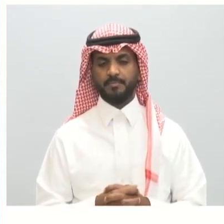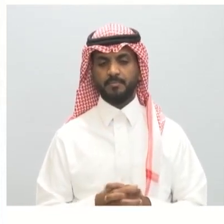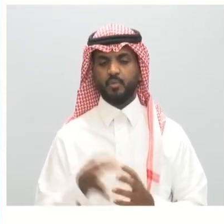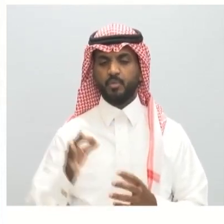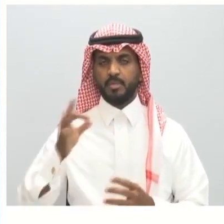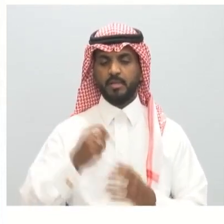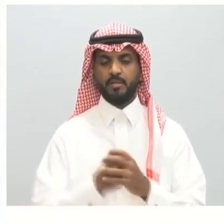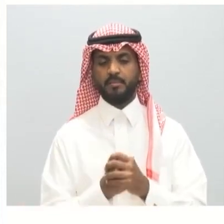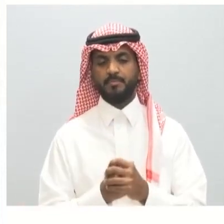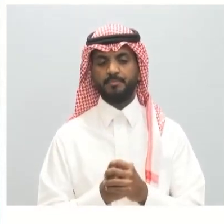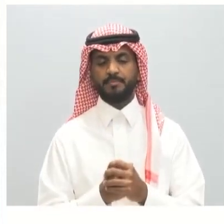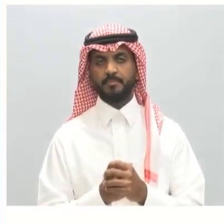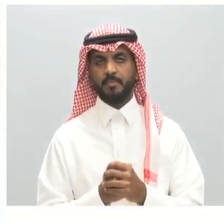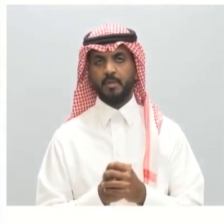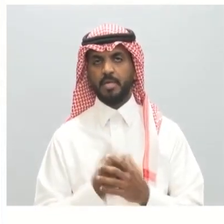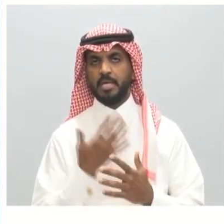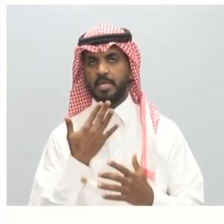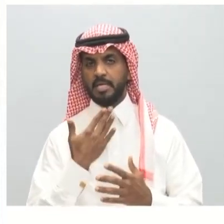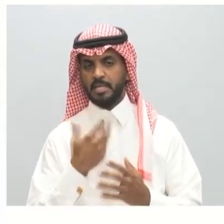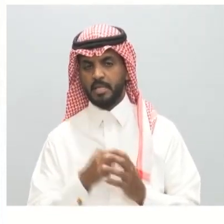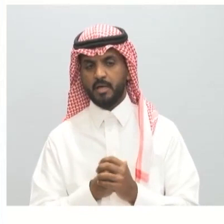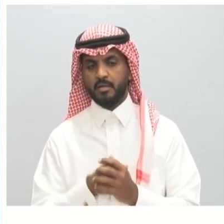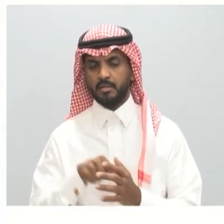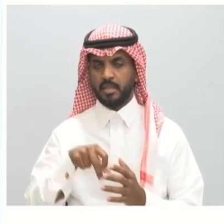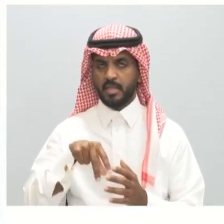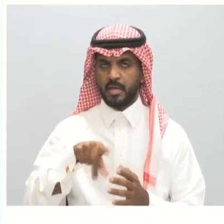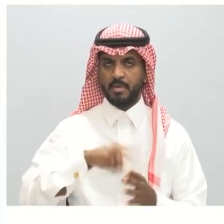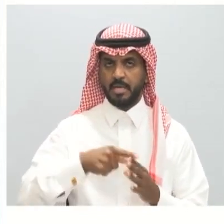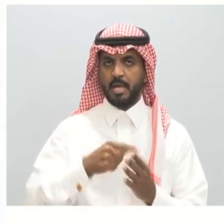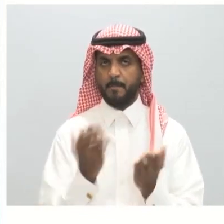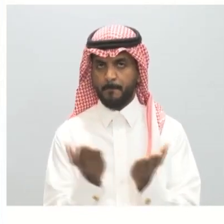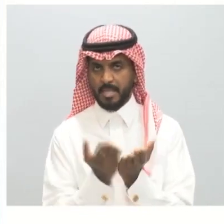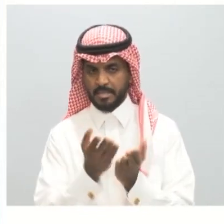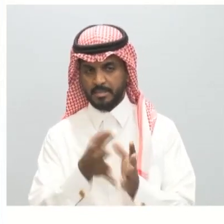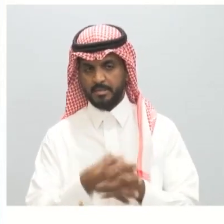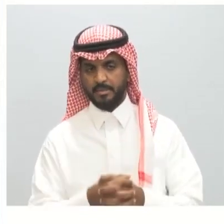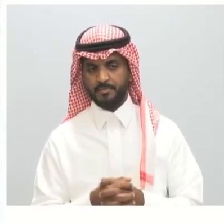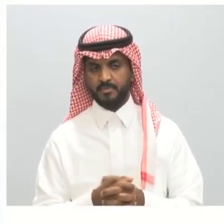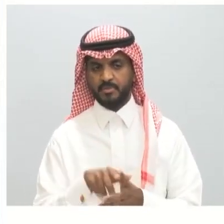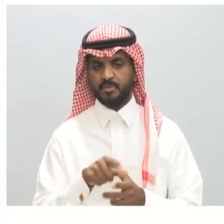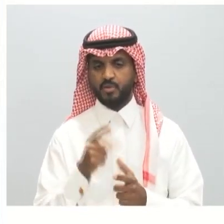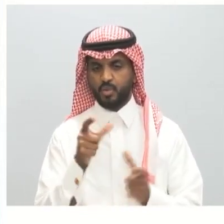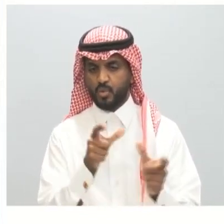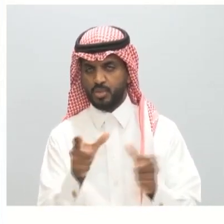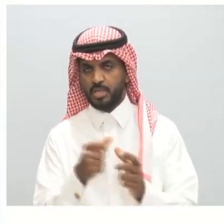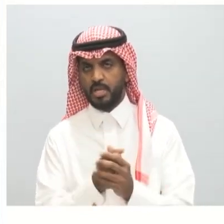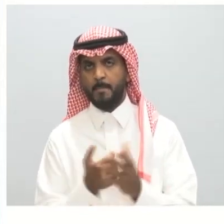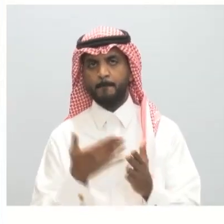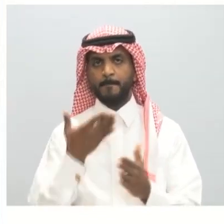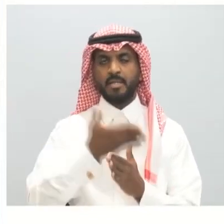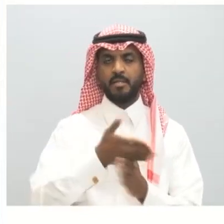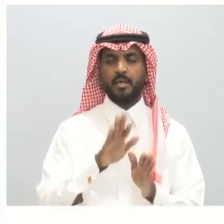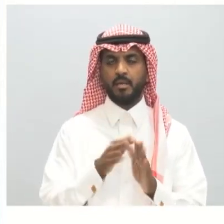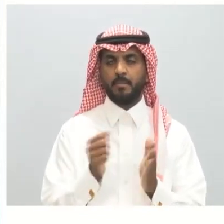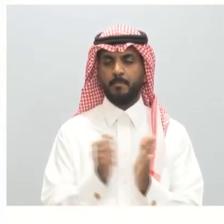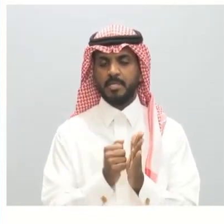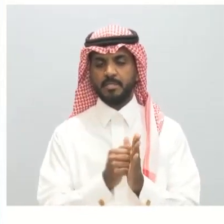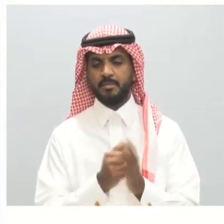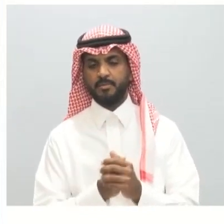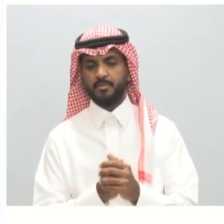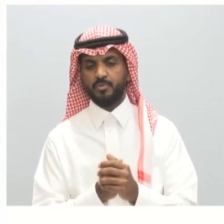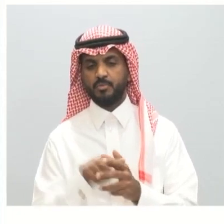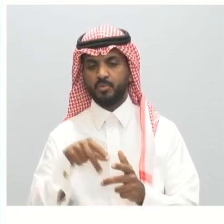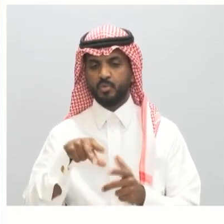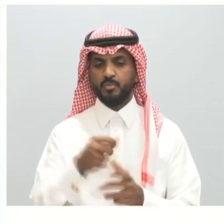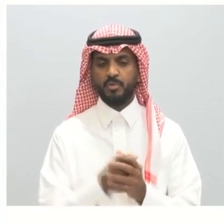فعلى سبيل المث فعلى سبيل المثال اذا اردت الذهاب الى مدرستك فانك ستتوجه الى مدخل المنزل وستمضي